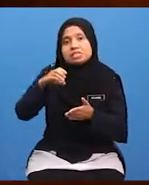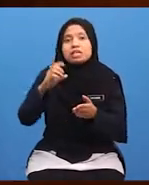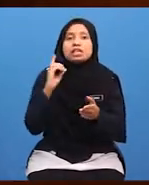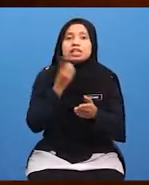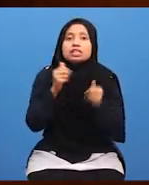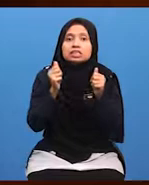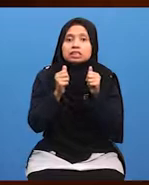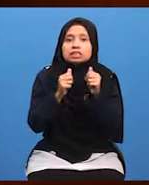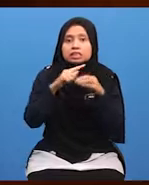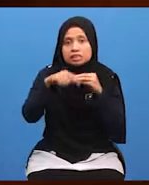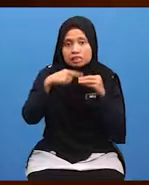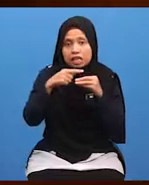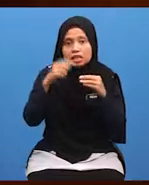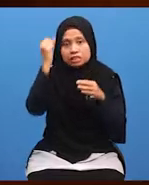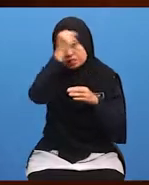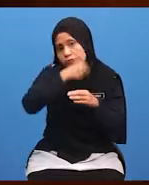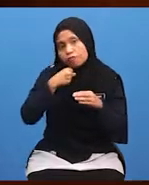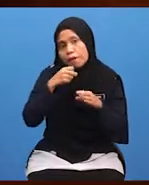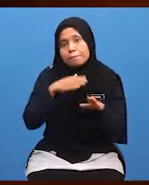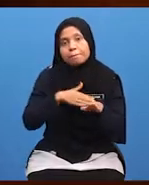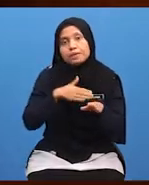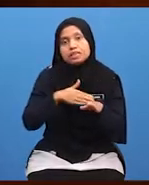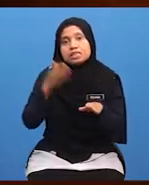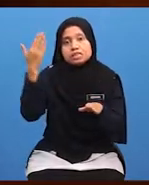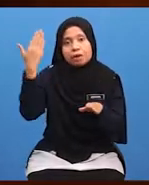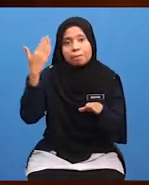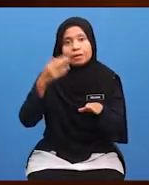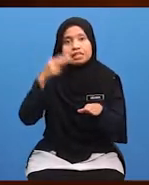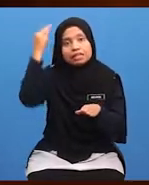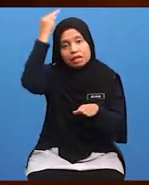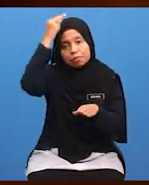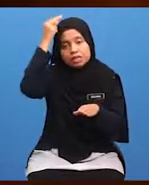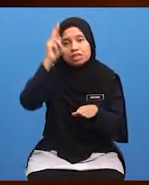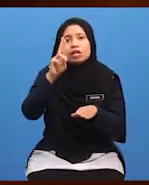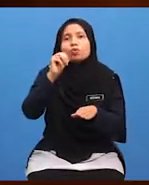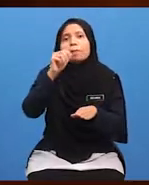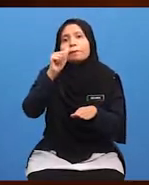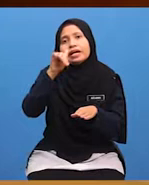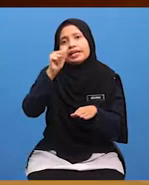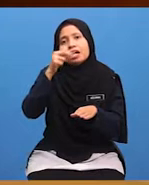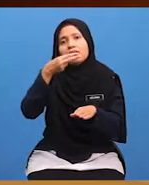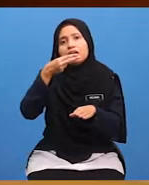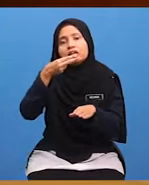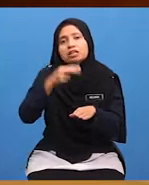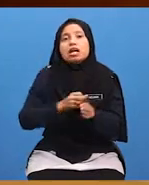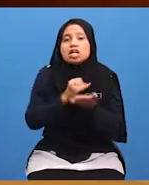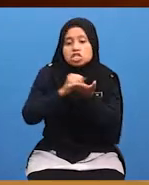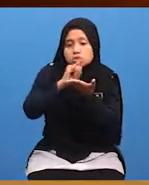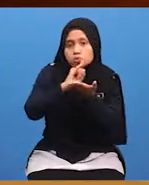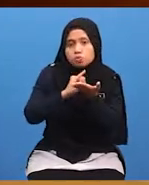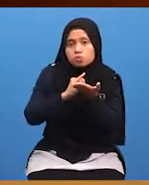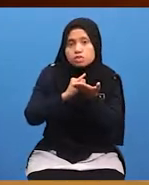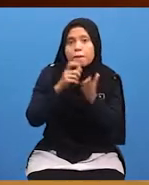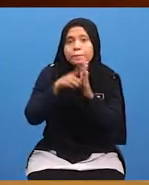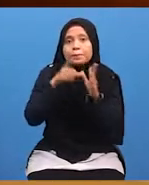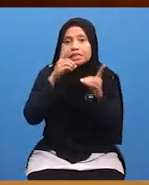menerangkan tentang setiap ciri pendidikan pada zaman Bani Umayyah seperti yang dinyatakan di atas, institusi pendidikan